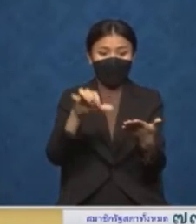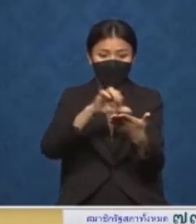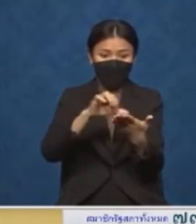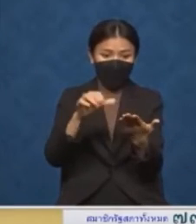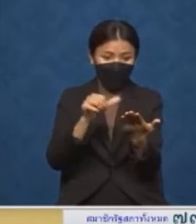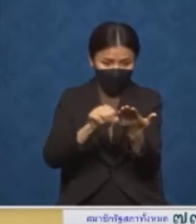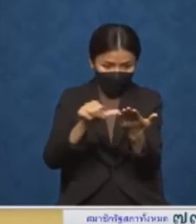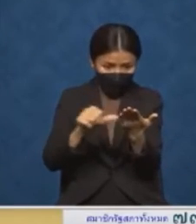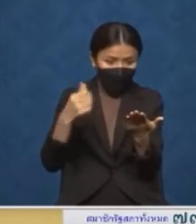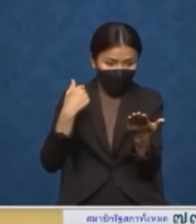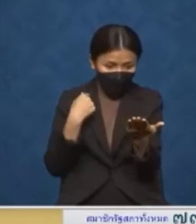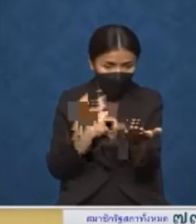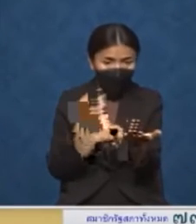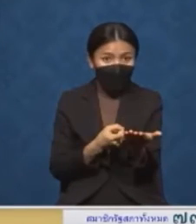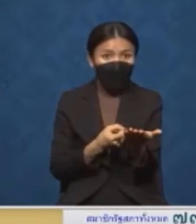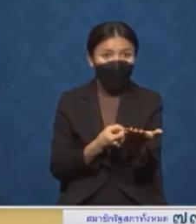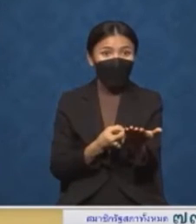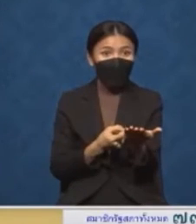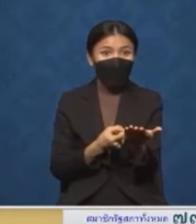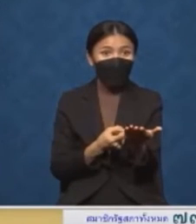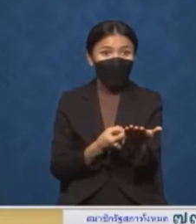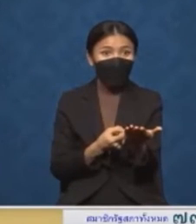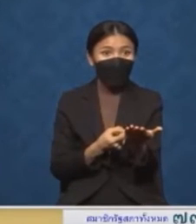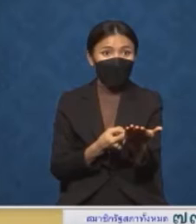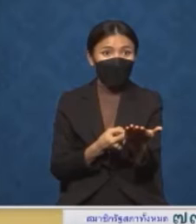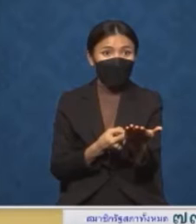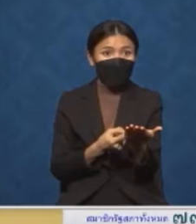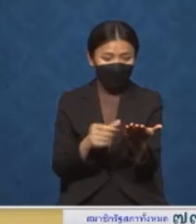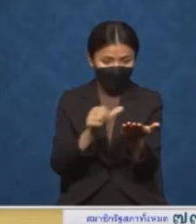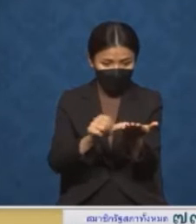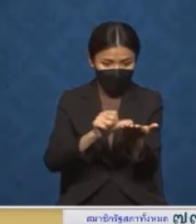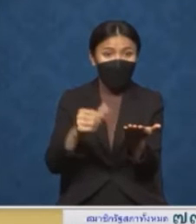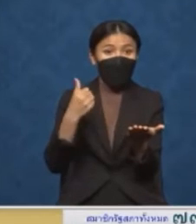การทำสัญลักษณ์ของการแก้ไขขีดข้างออก